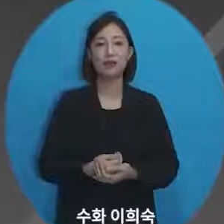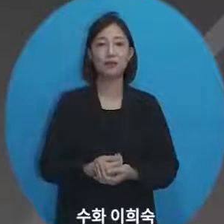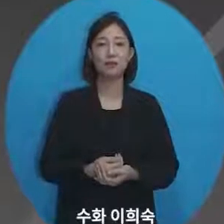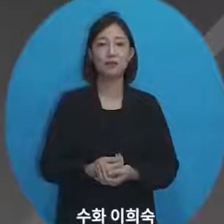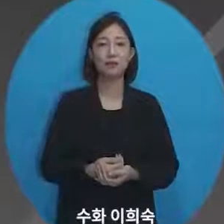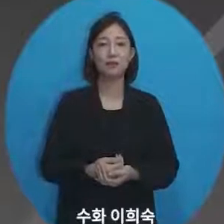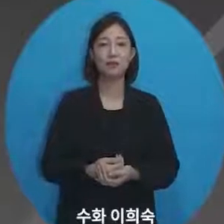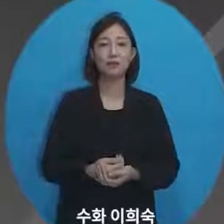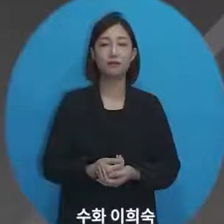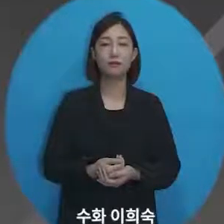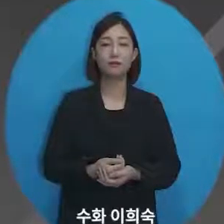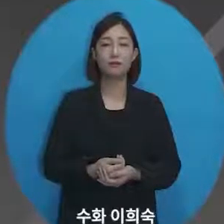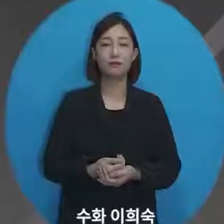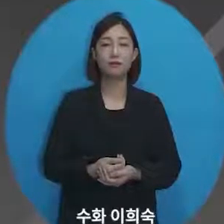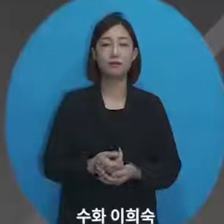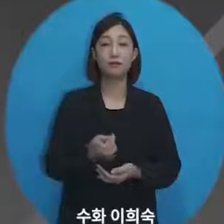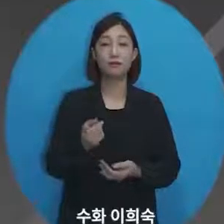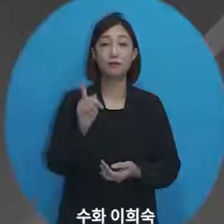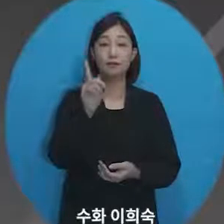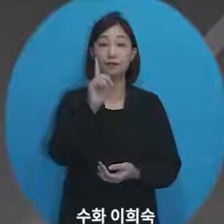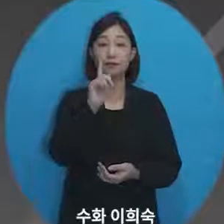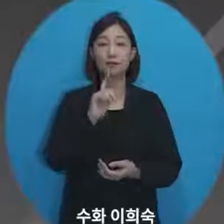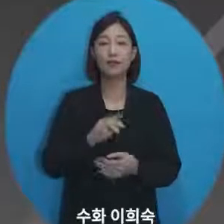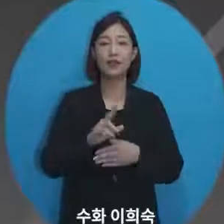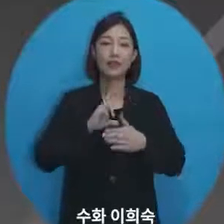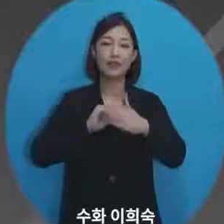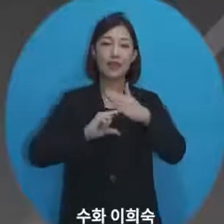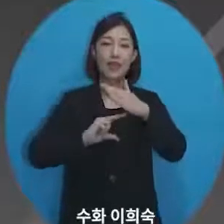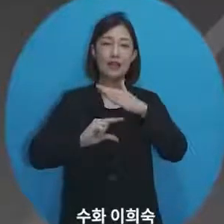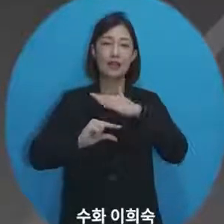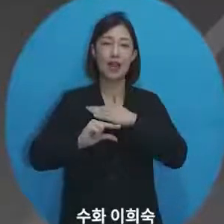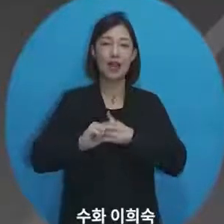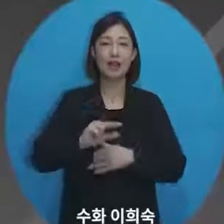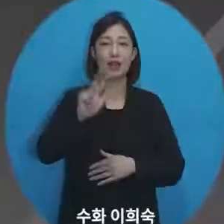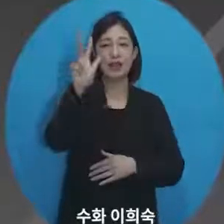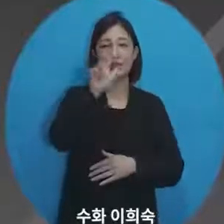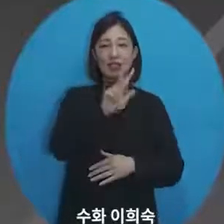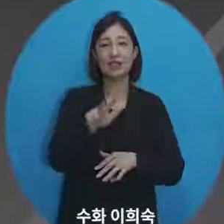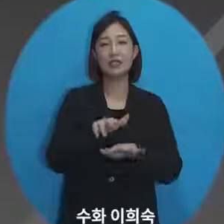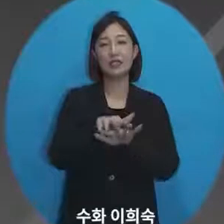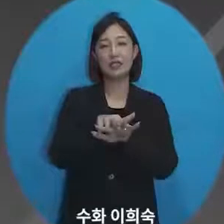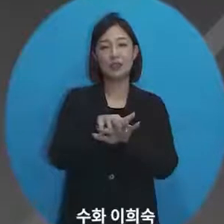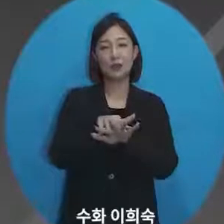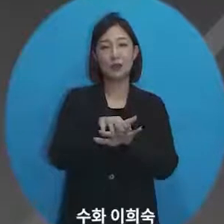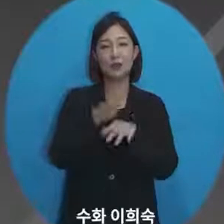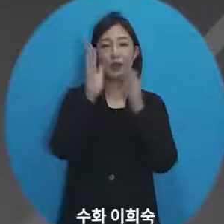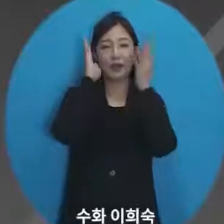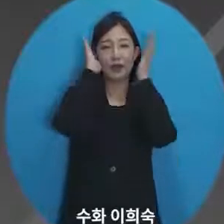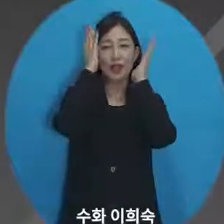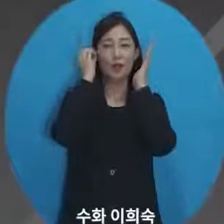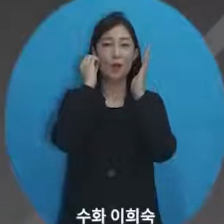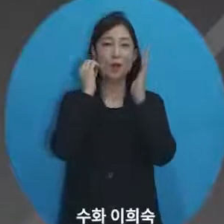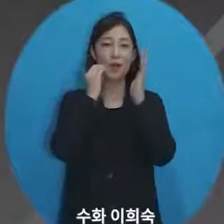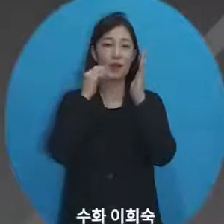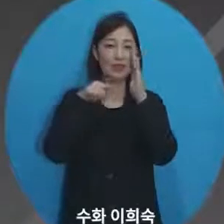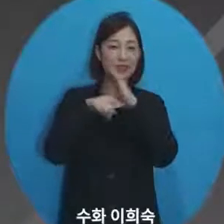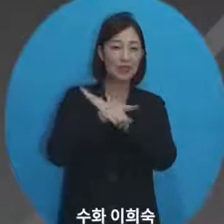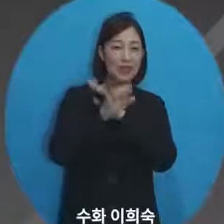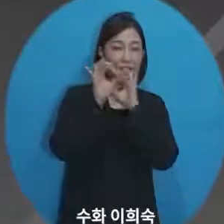많이 보고 있는 지하철 노선도에 최근에 많이 활용되고 있는데요. 네이버에도 실제로